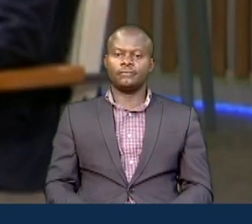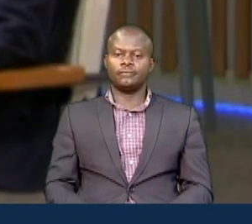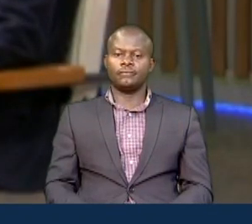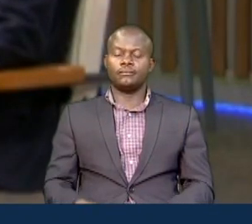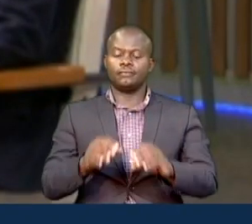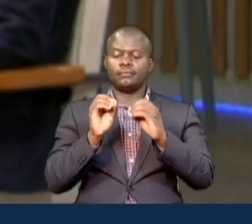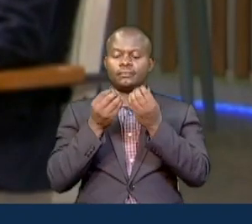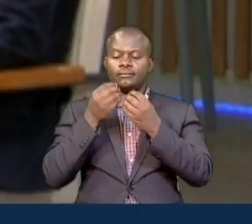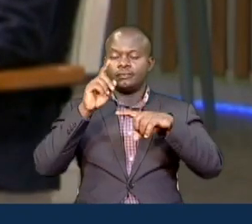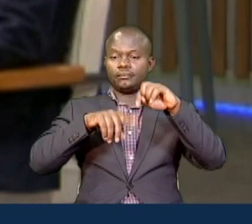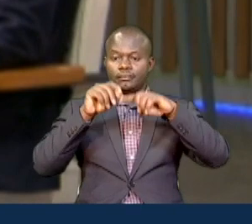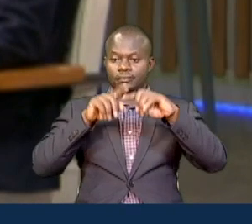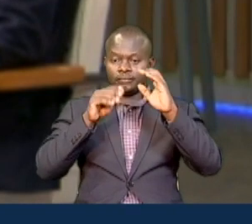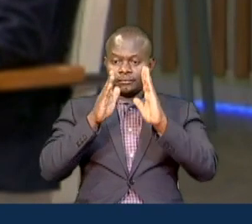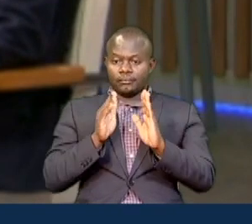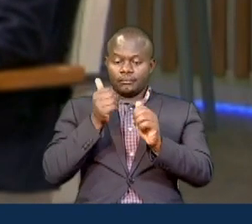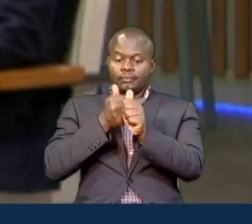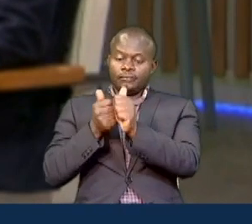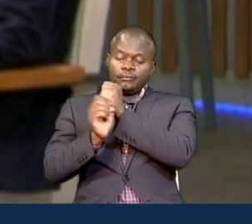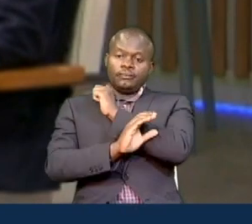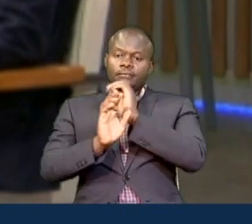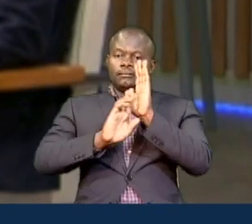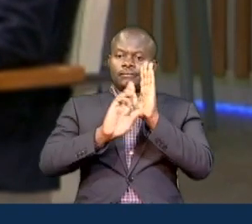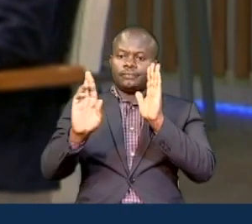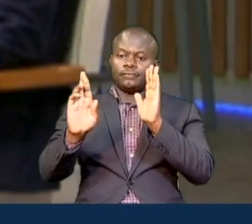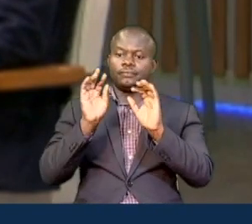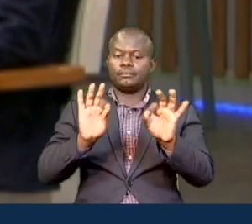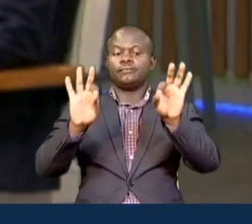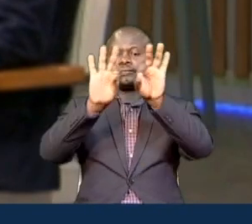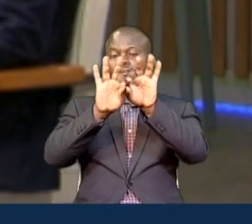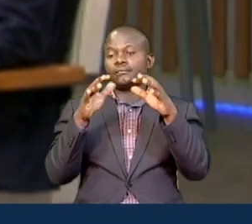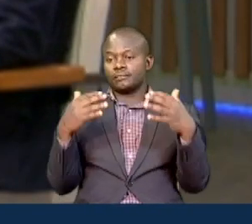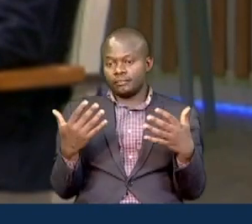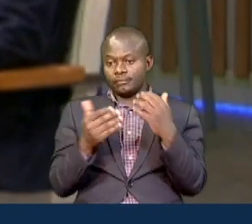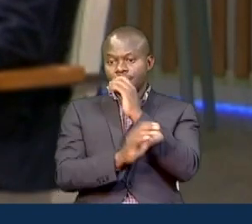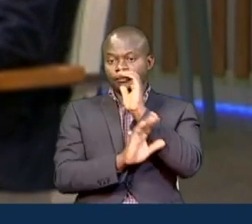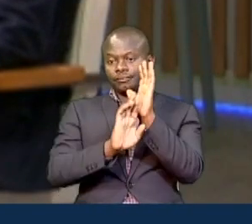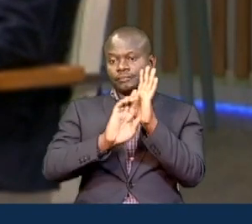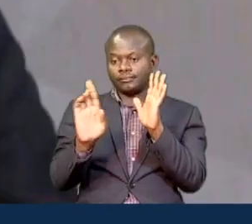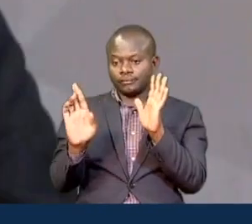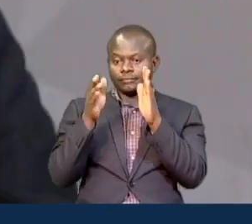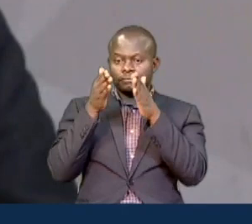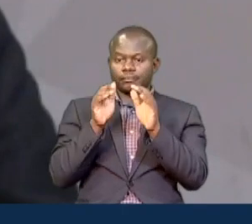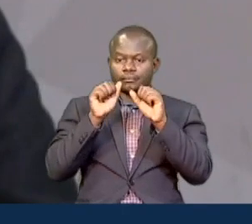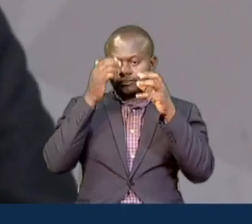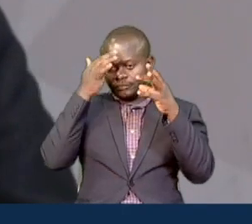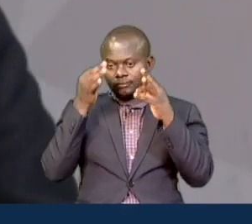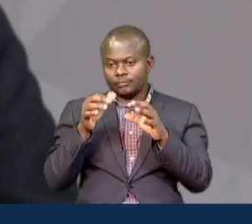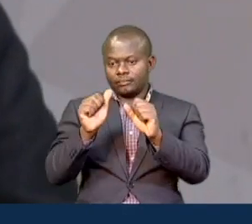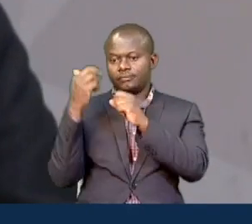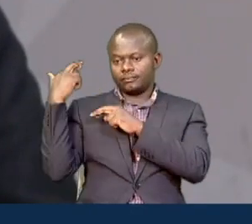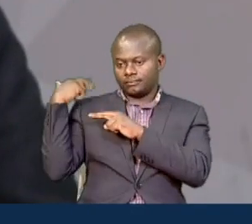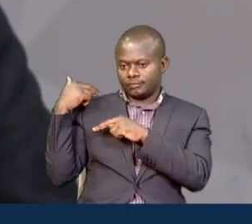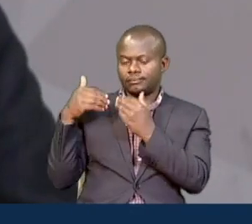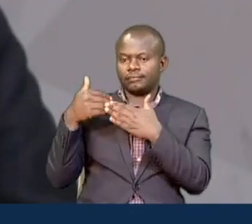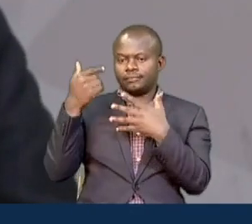Uyu ni umuryango wa politike aho buri gihugu gihagarariwe. Icy'ingenzi rero ni uko ibihugu bihagararirwa n'umuntu ushobora gufata inshingano akagira